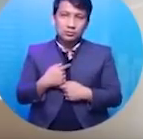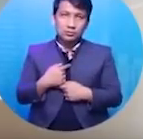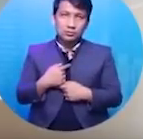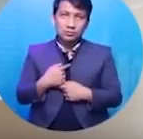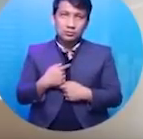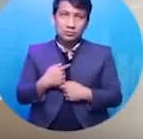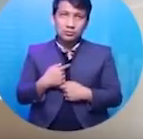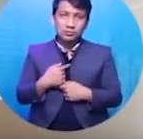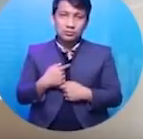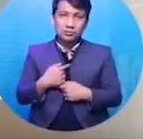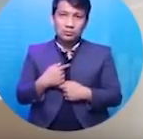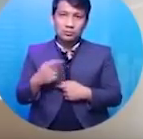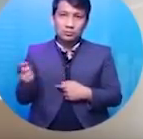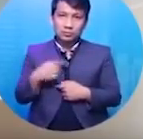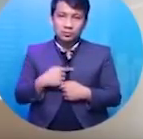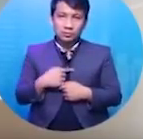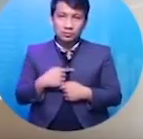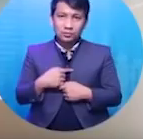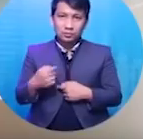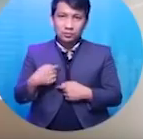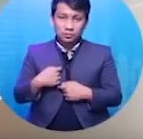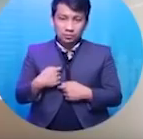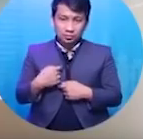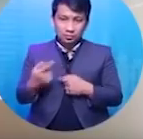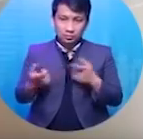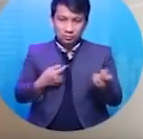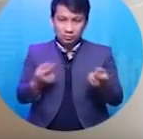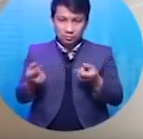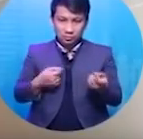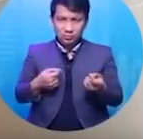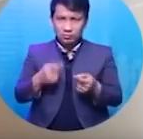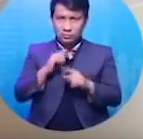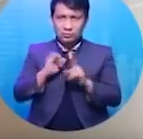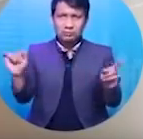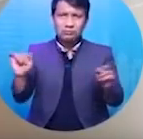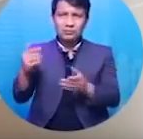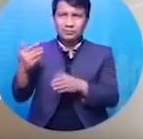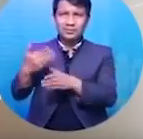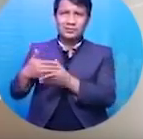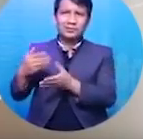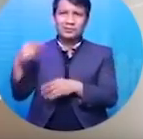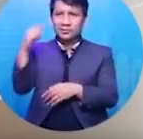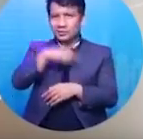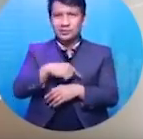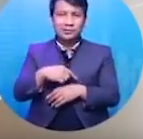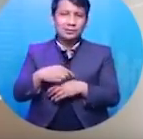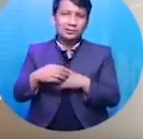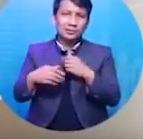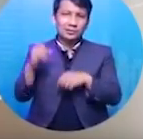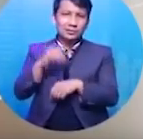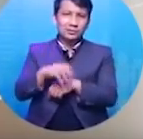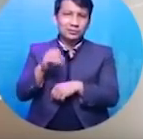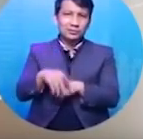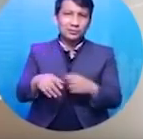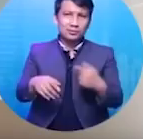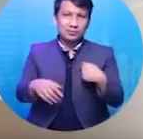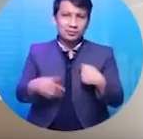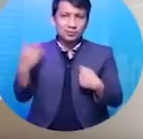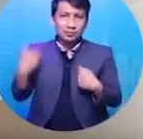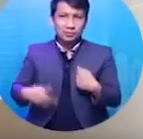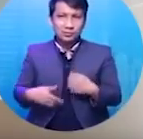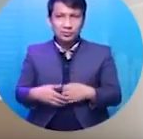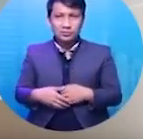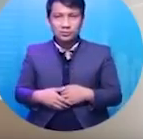pagka ako may inaano sa kanila, pagka ako nag-ano, sinasabi lang nila yung ganyan. Kasi, ma'am, boss, ang gusto lang kasi mangyari, ako lumabas lagi